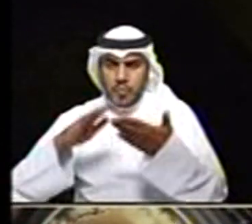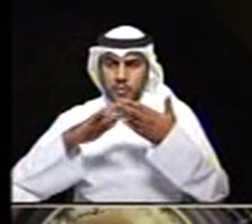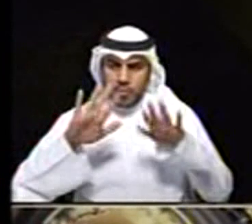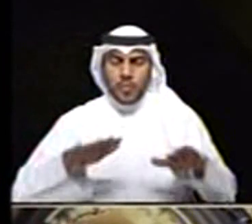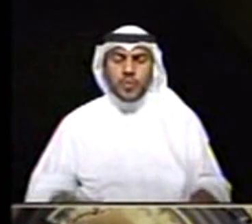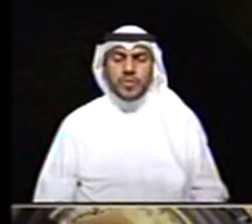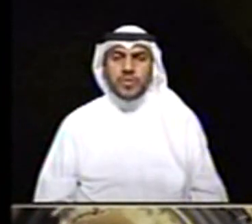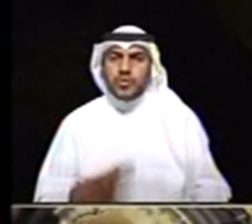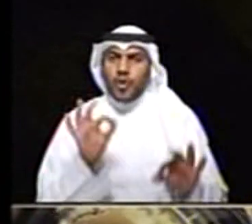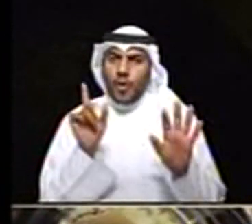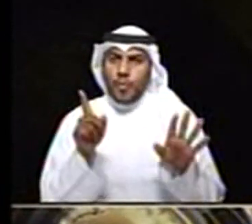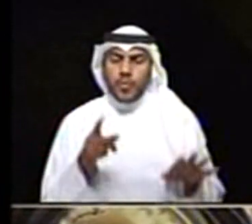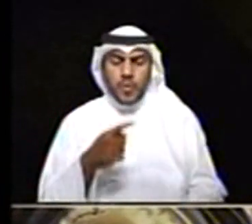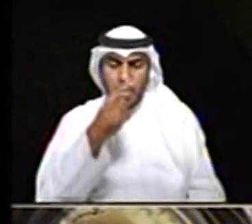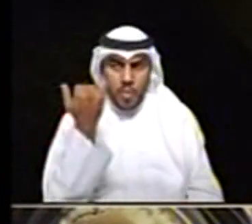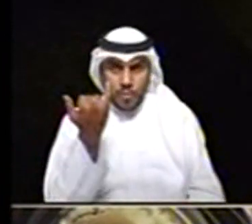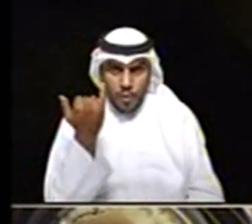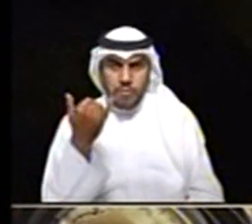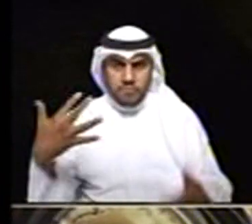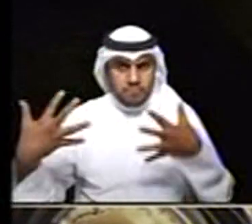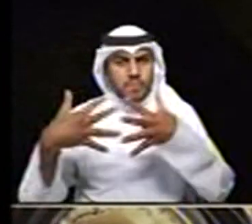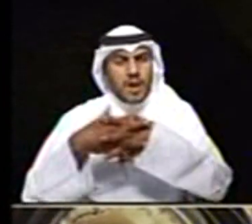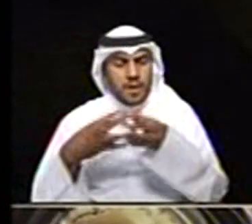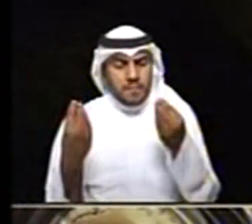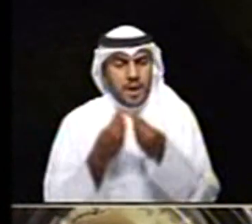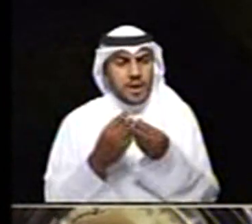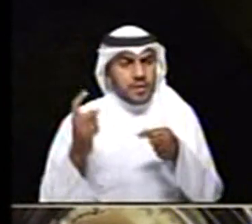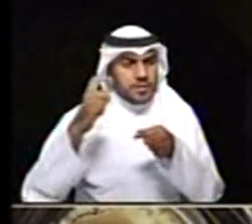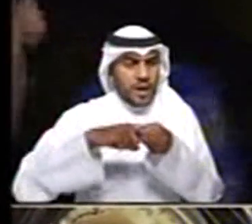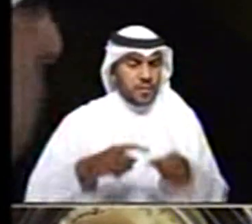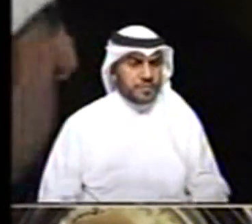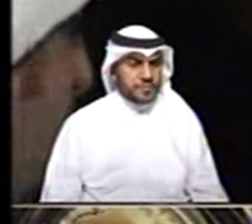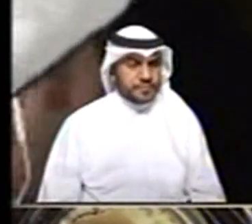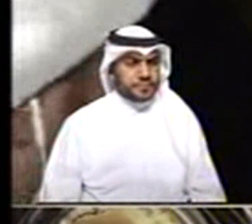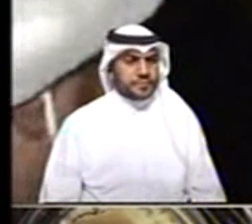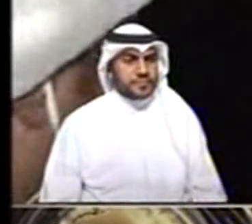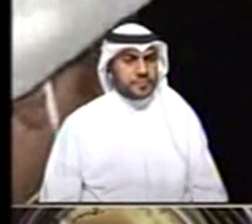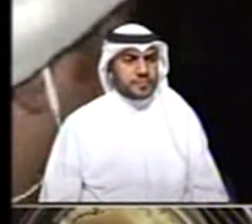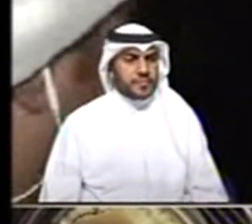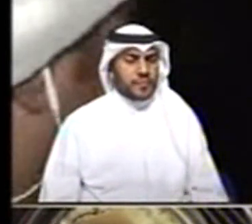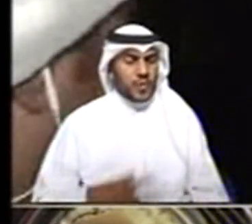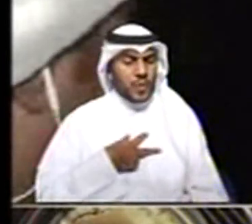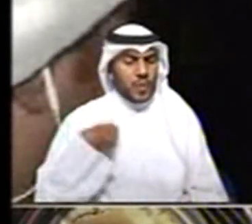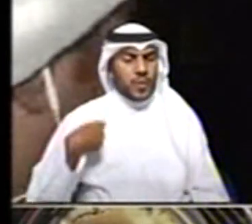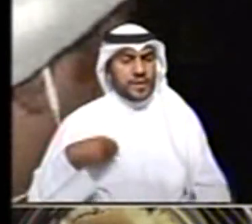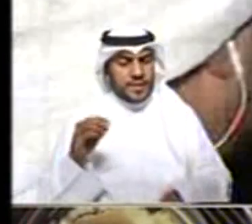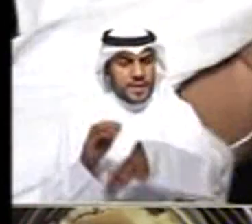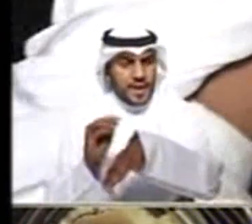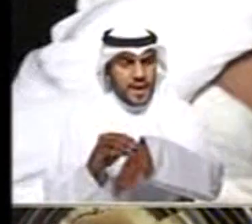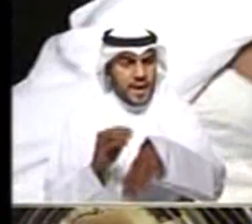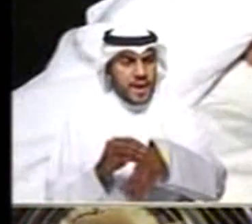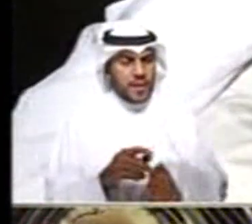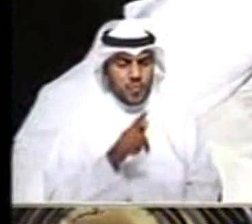من إزالة هذه الأتربة بأسرع وقت من مدينة صباح الأحمد. مع الوزير، بالنسبة للجهات الأخرى اللي